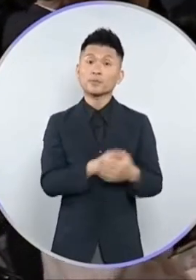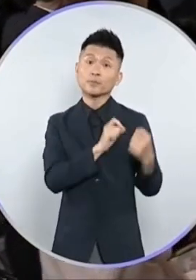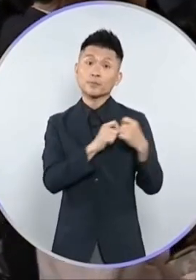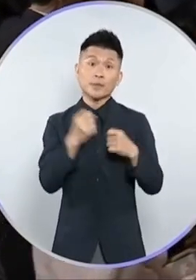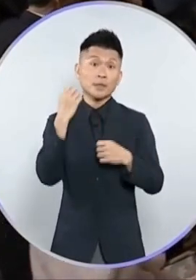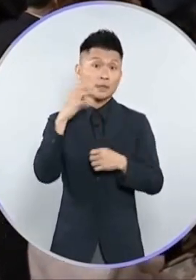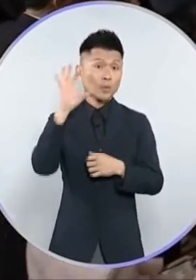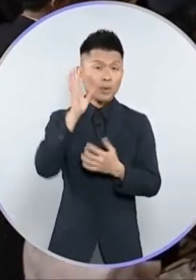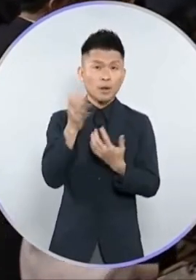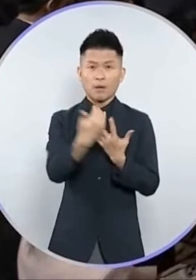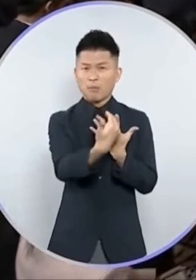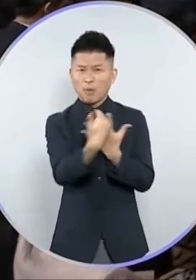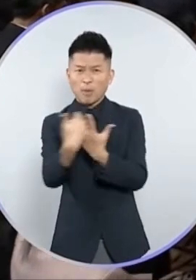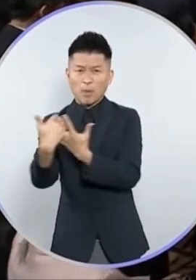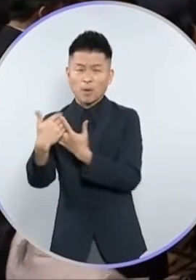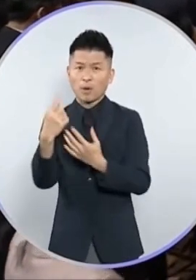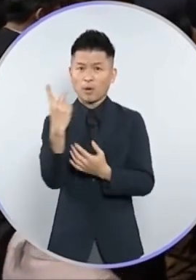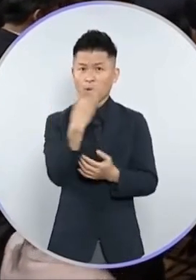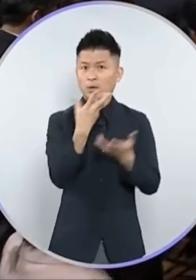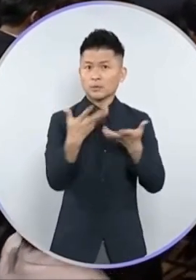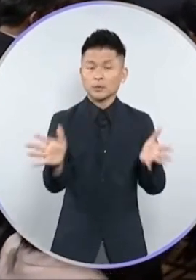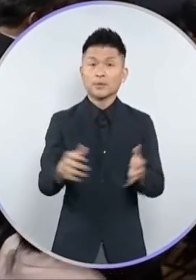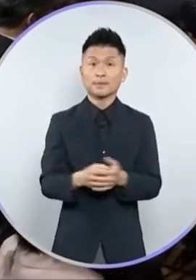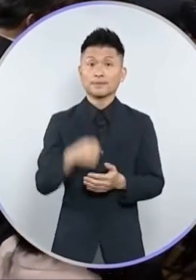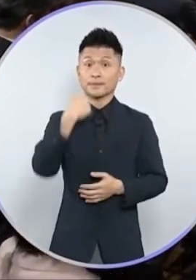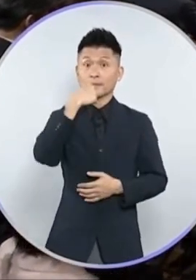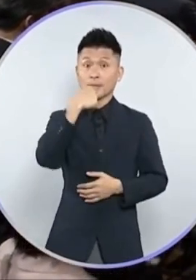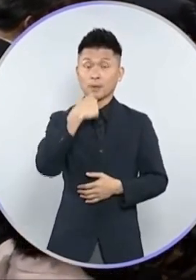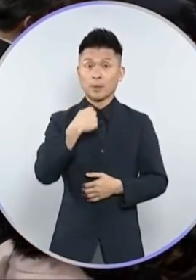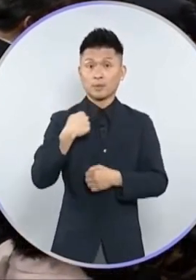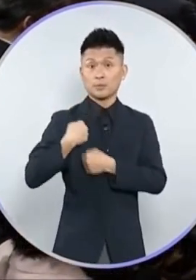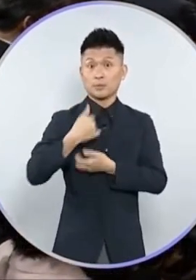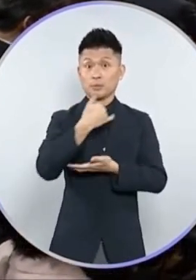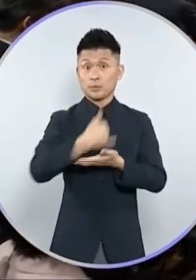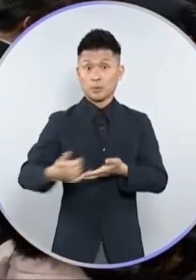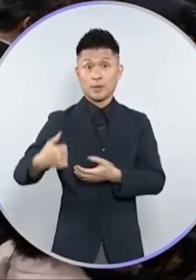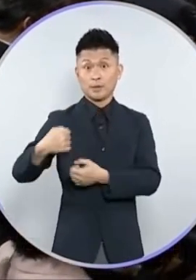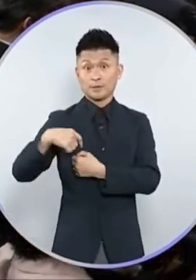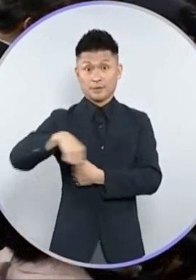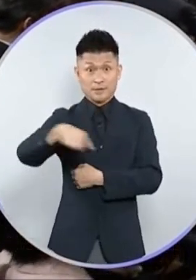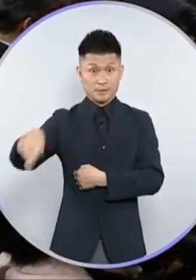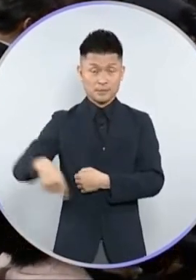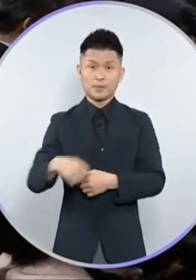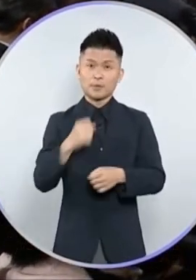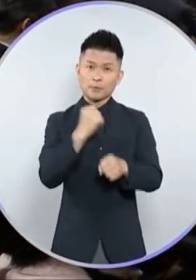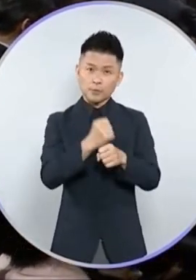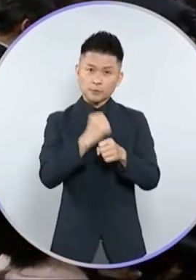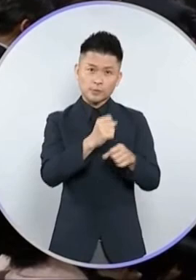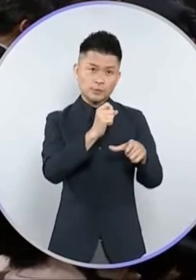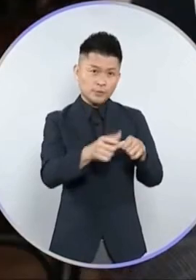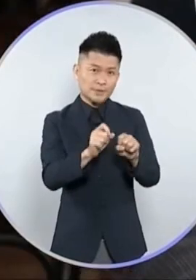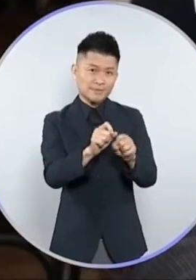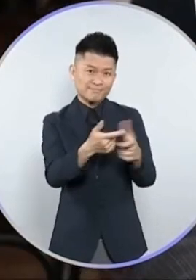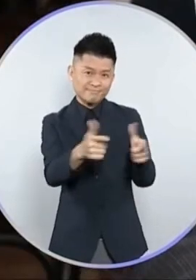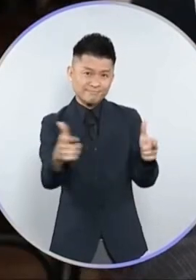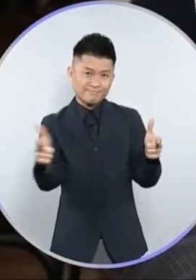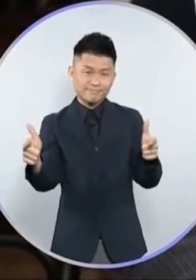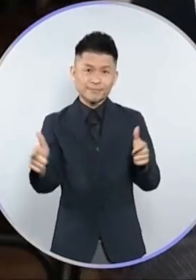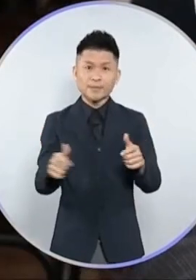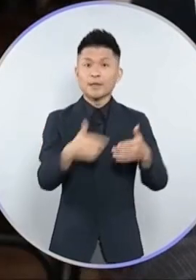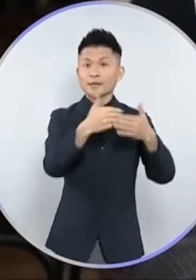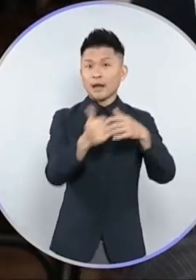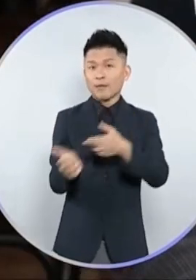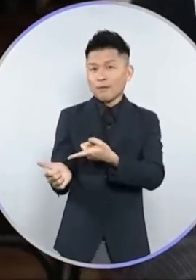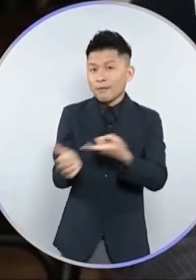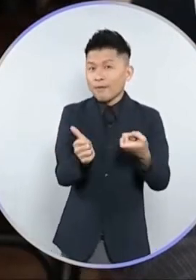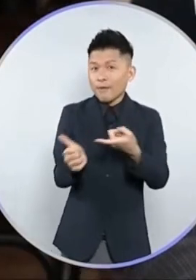频频传出。那但在这其中，台湾退役现役军人，还有各行业的人士，遭中国吸收发